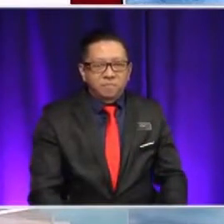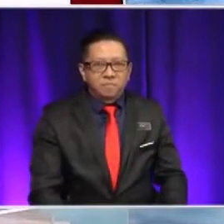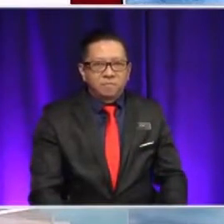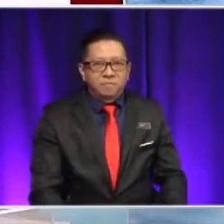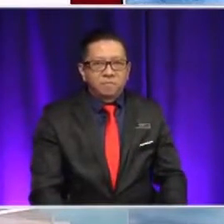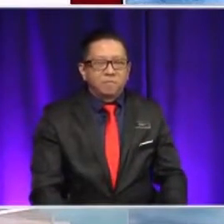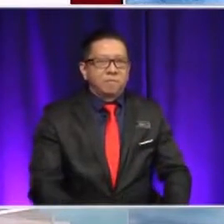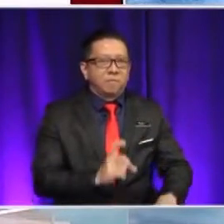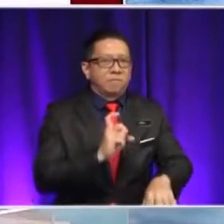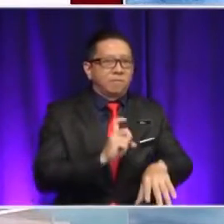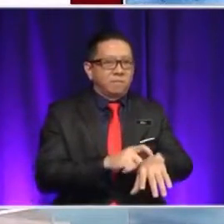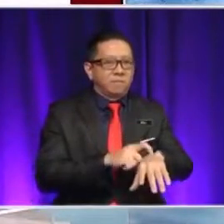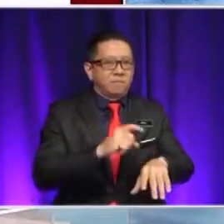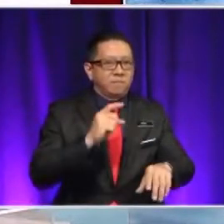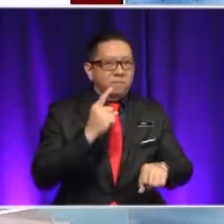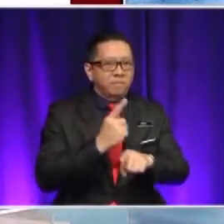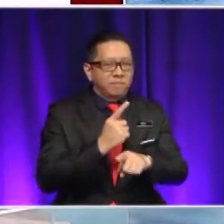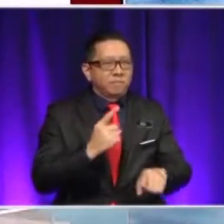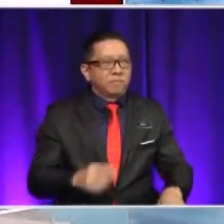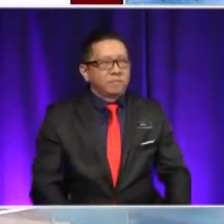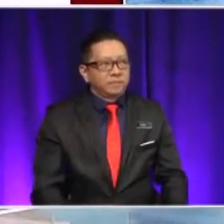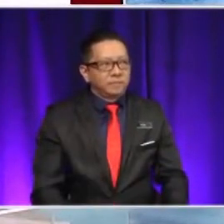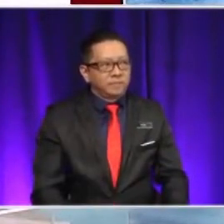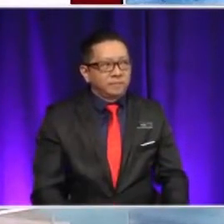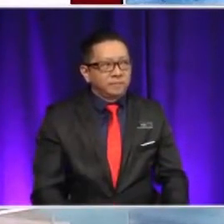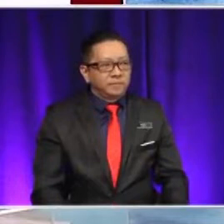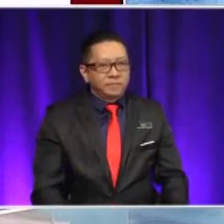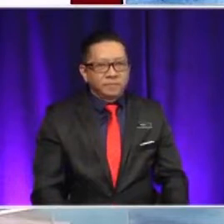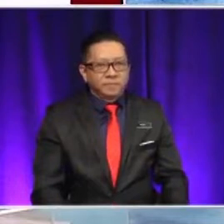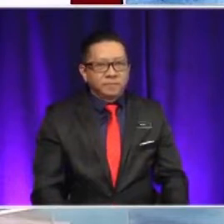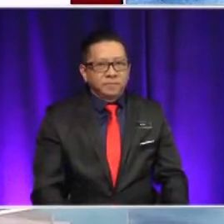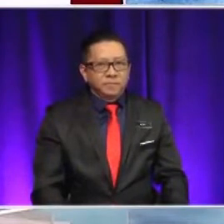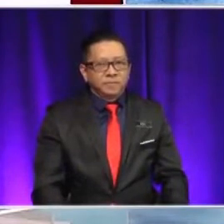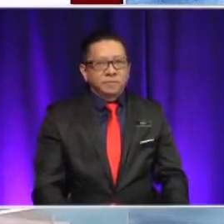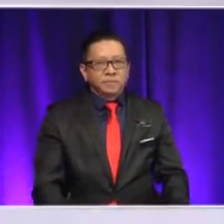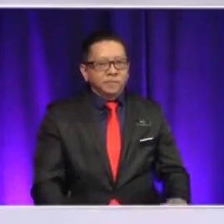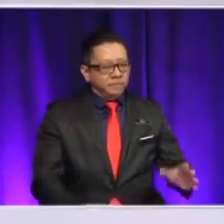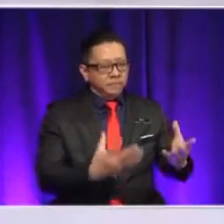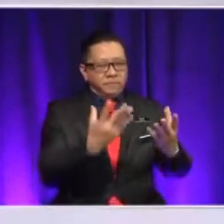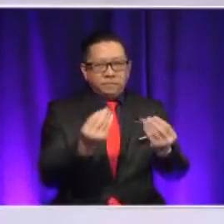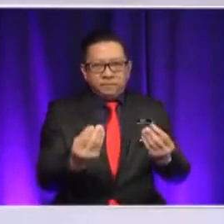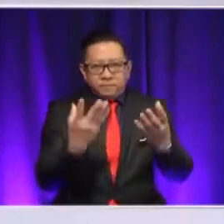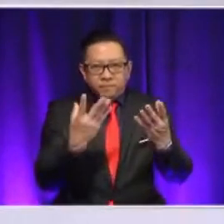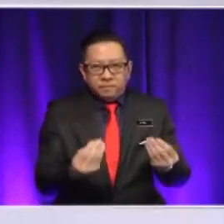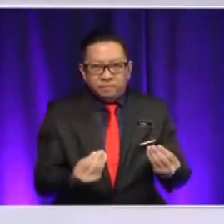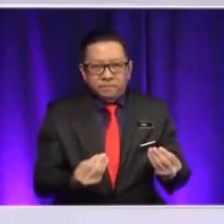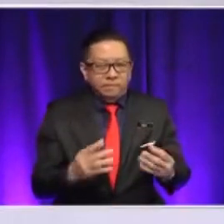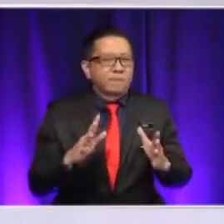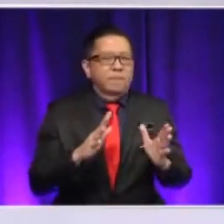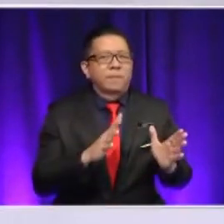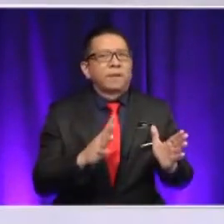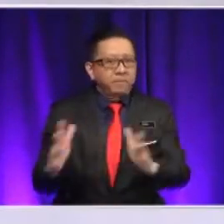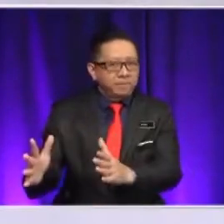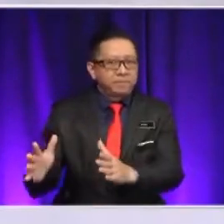beri tahu betul oke apa saja oke abang Ifan Coba tengok basah-basah kita biasanya udah